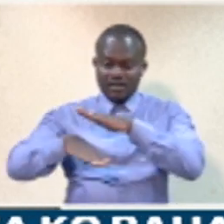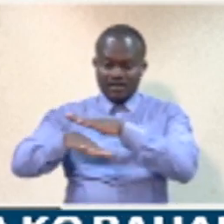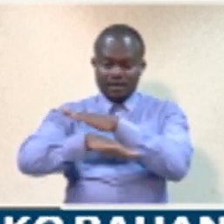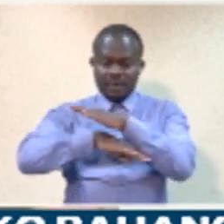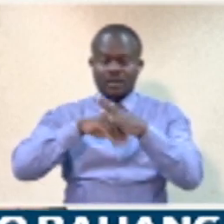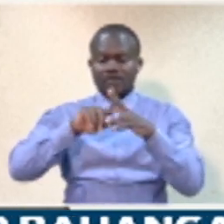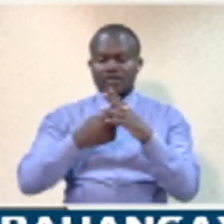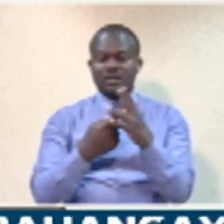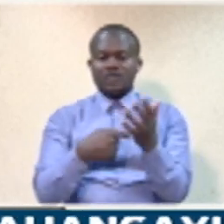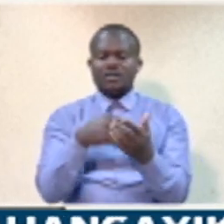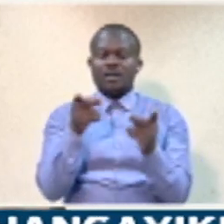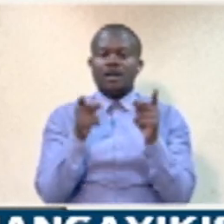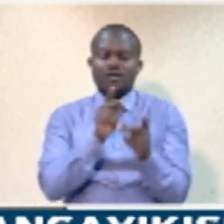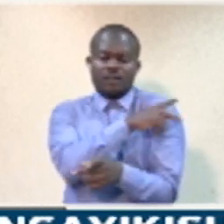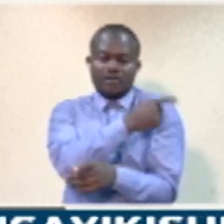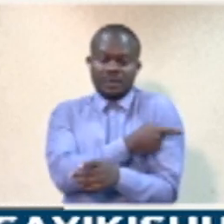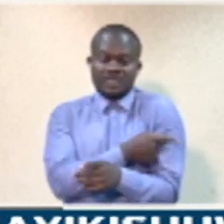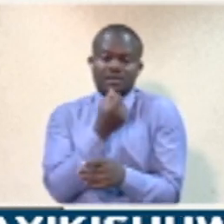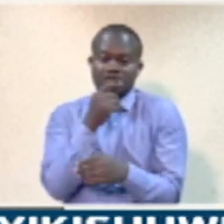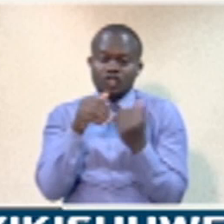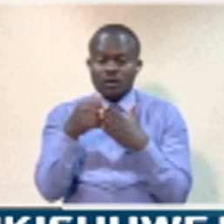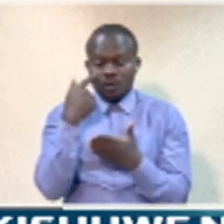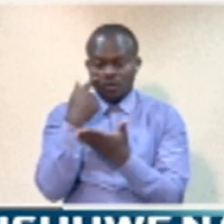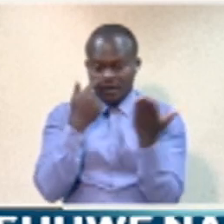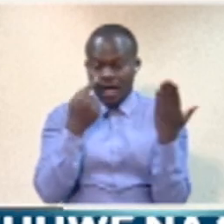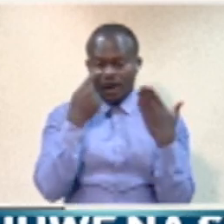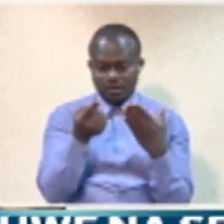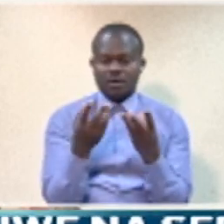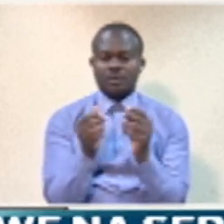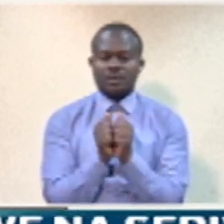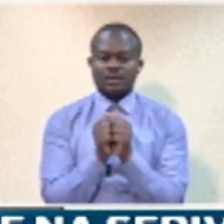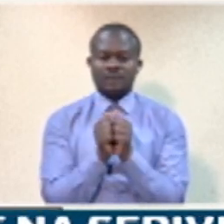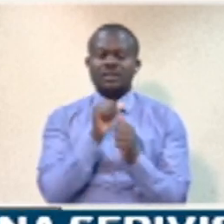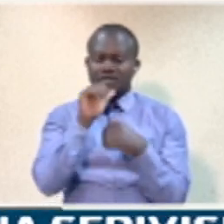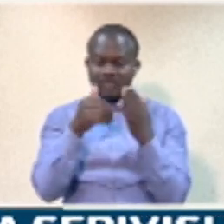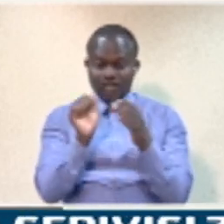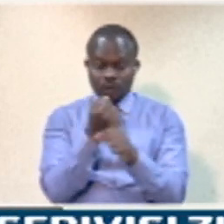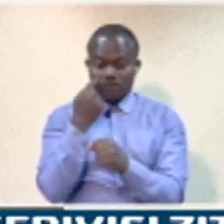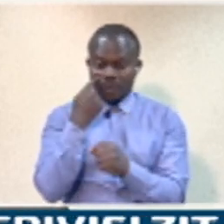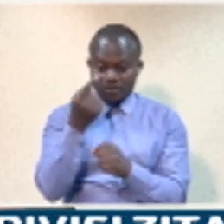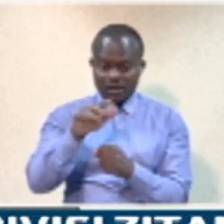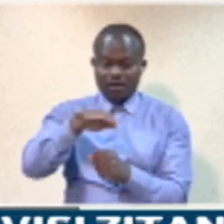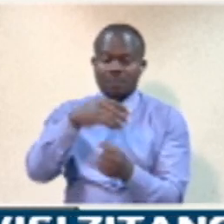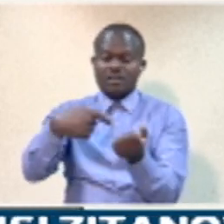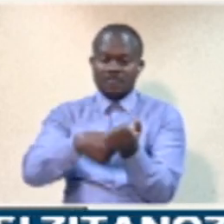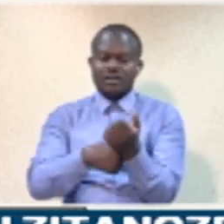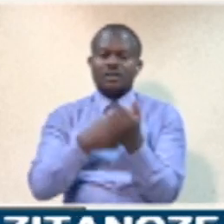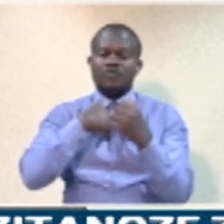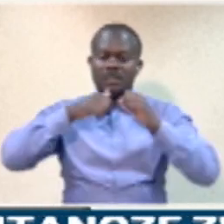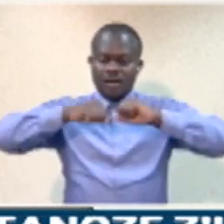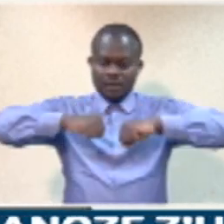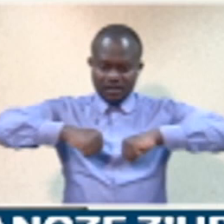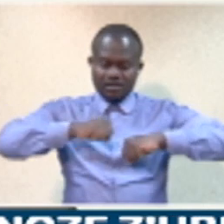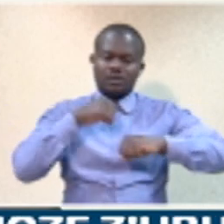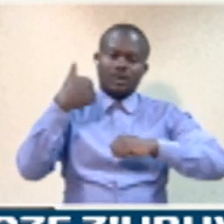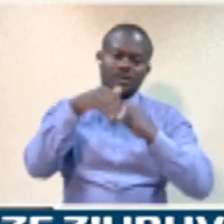yatangire kwivuza ahari farumasi imiti ishobora kuboneka muri farumasi arayibona idashobora kuboneka muri farumasi farije dufite amasezerano